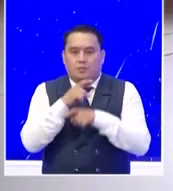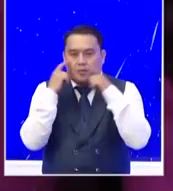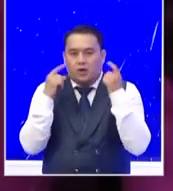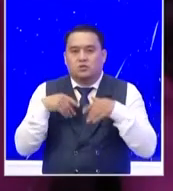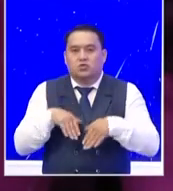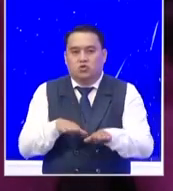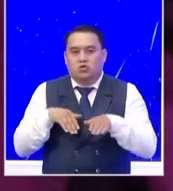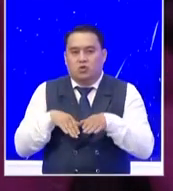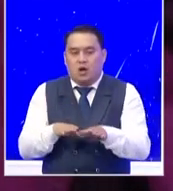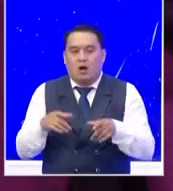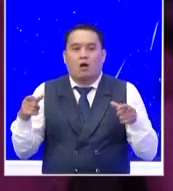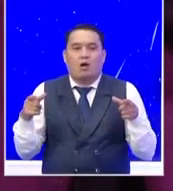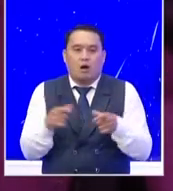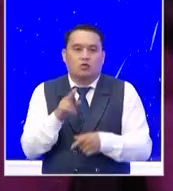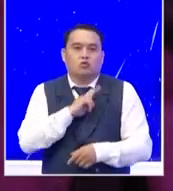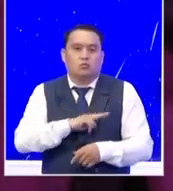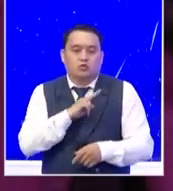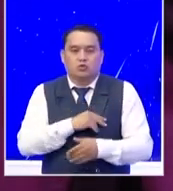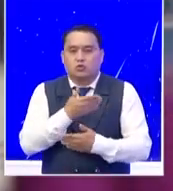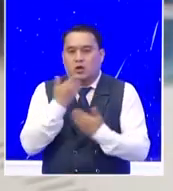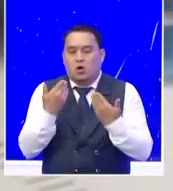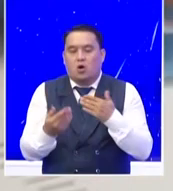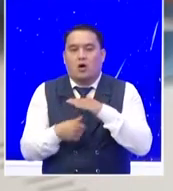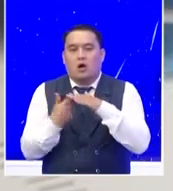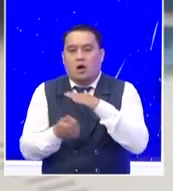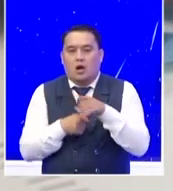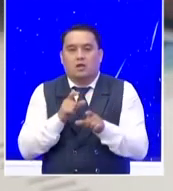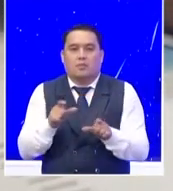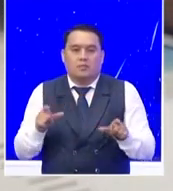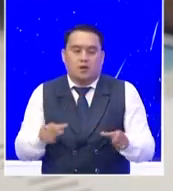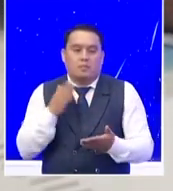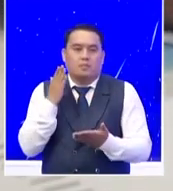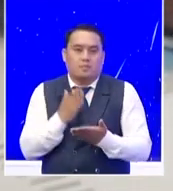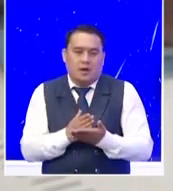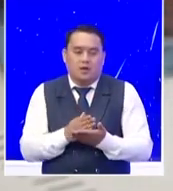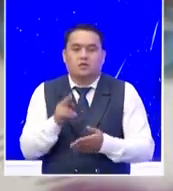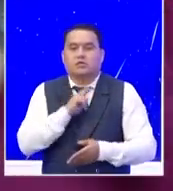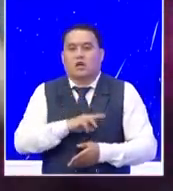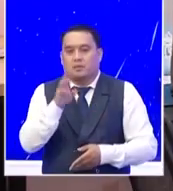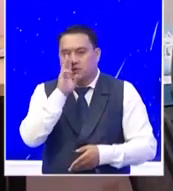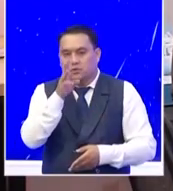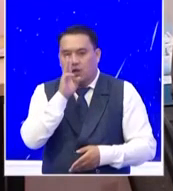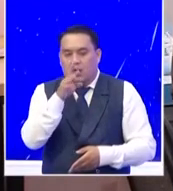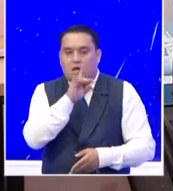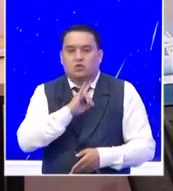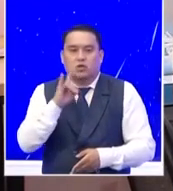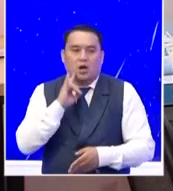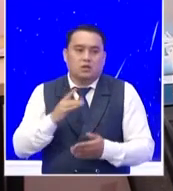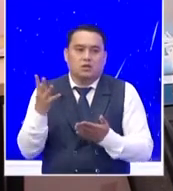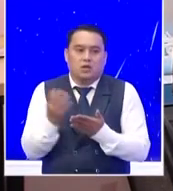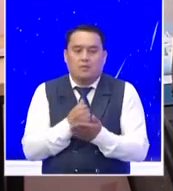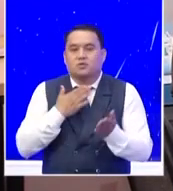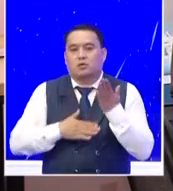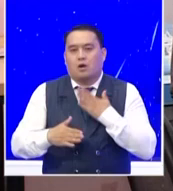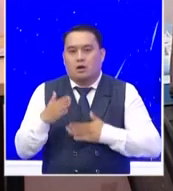жатыр. Қатарында карантин кезінде жұмыссыз қалған азаматшалар да бар. Елдегі індет жағдайына байланысты табыссыз қалған әйелдер жұмыс тапқандарына